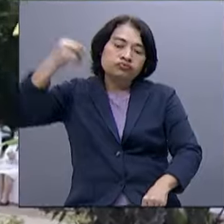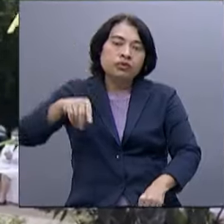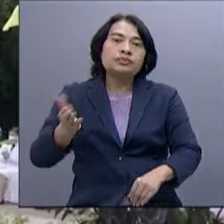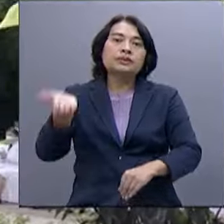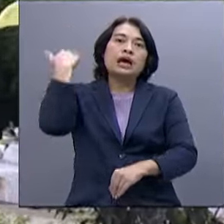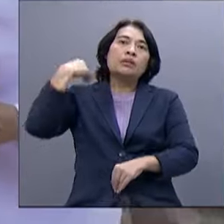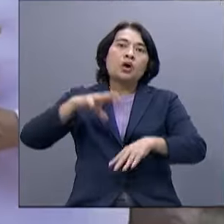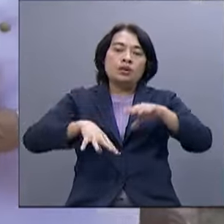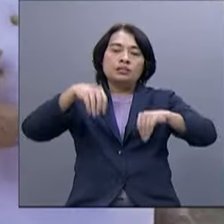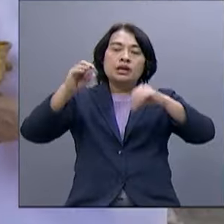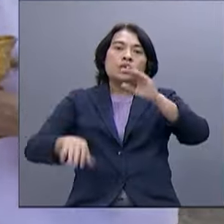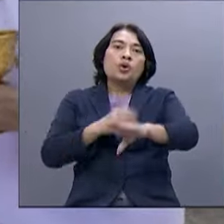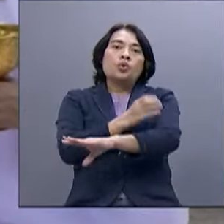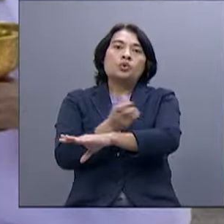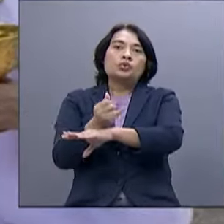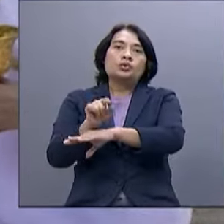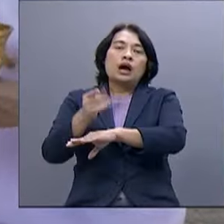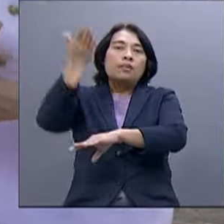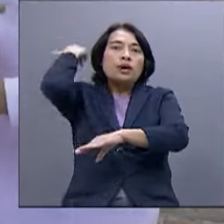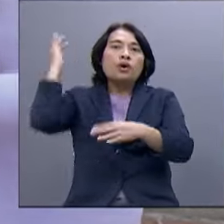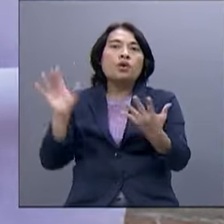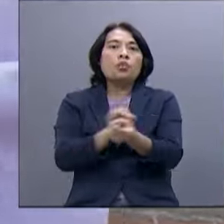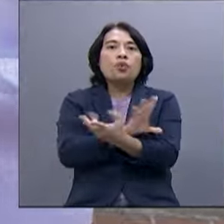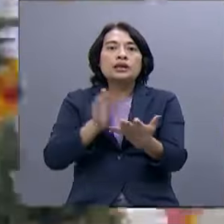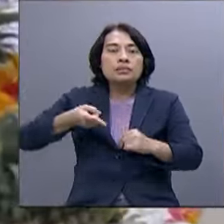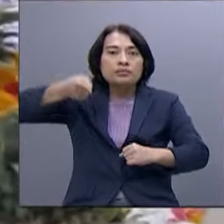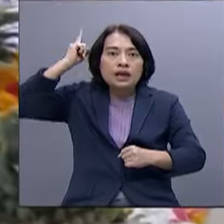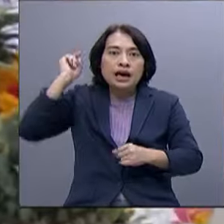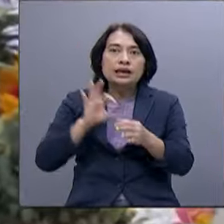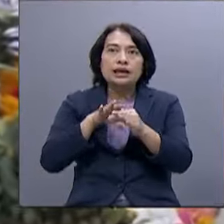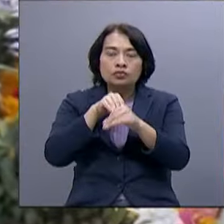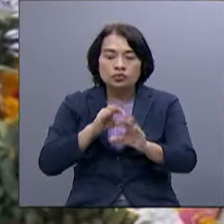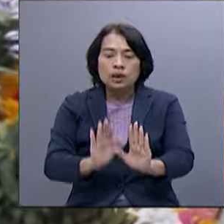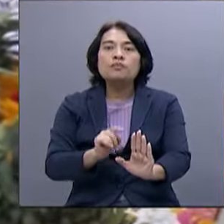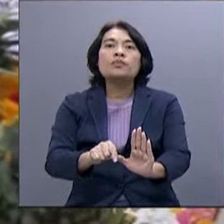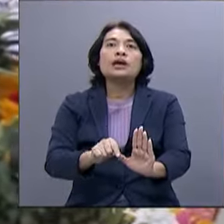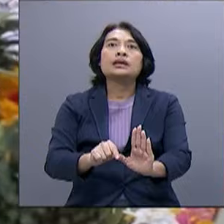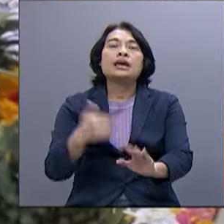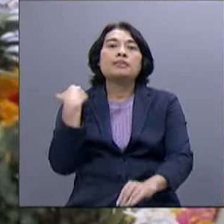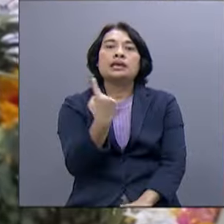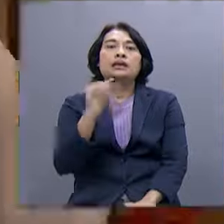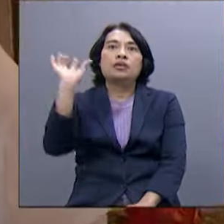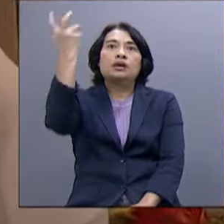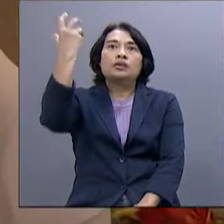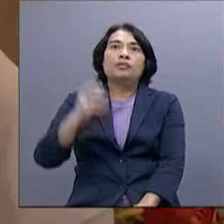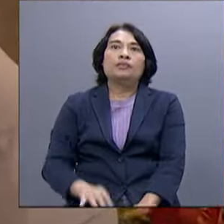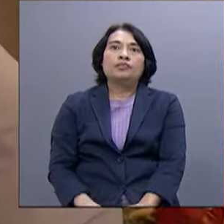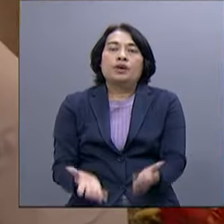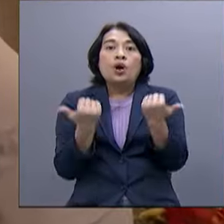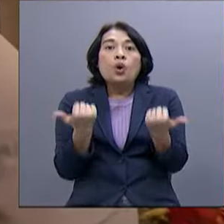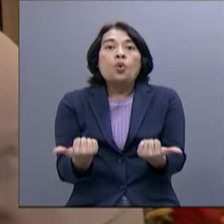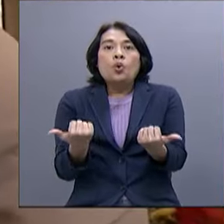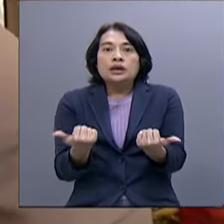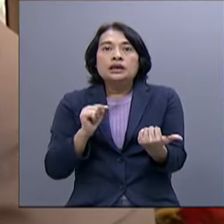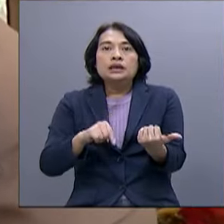าครับก็เป็นประเพณีอันเก่าแก่ที่ควรค่าแก่การอนุรักษ์ยิ่งและเป็นหนึ่งเดียวในโลกด้วยวันนี้ครับผู้จัดงานเจ้าของพื้น